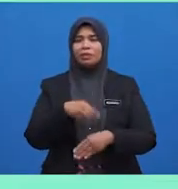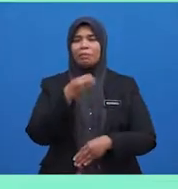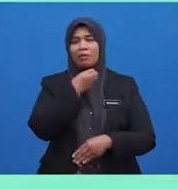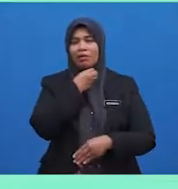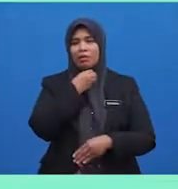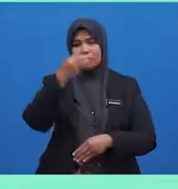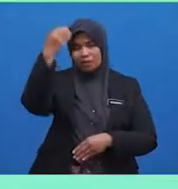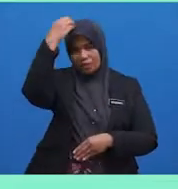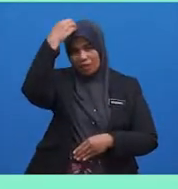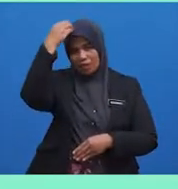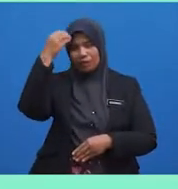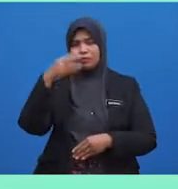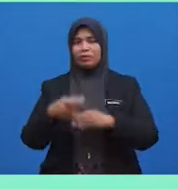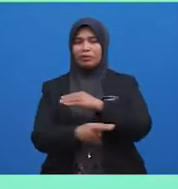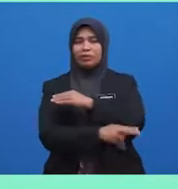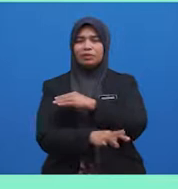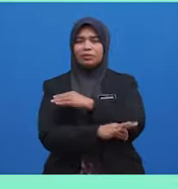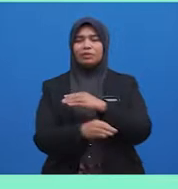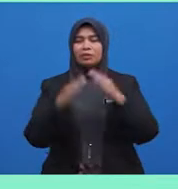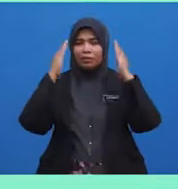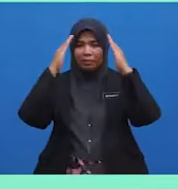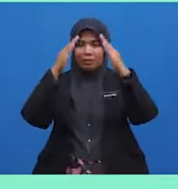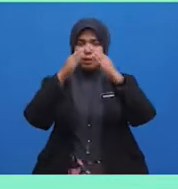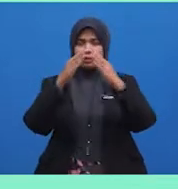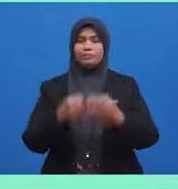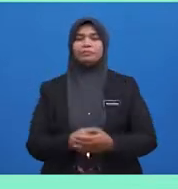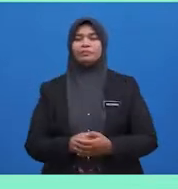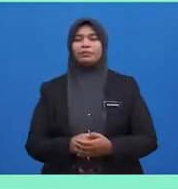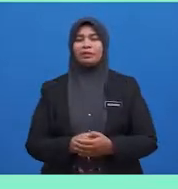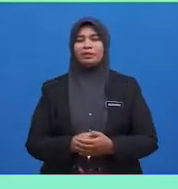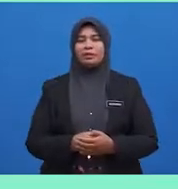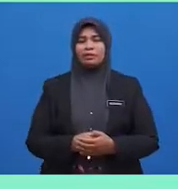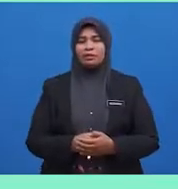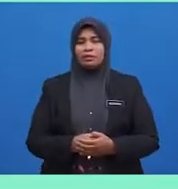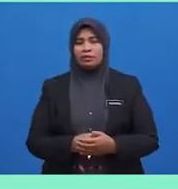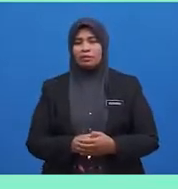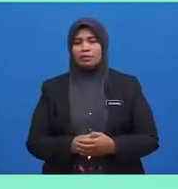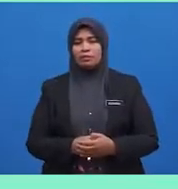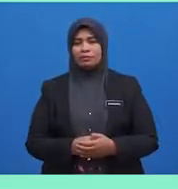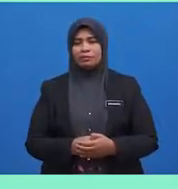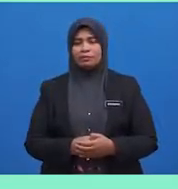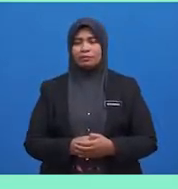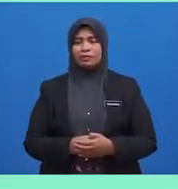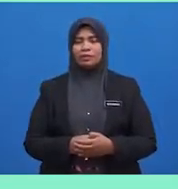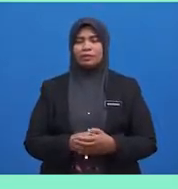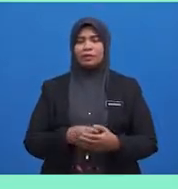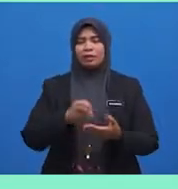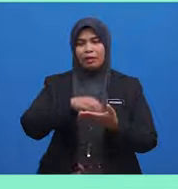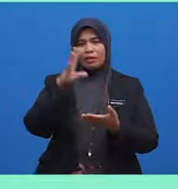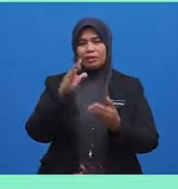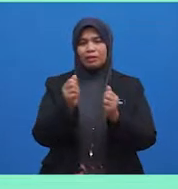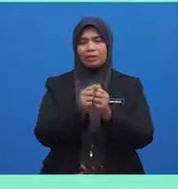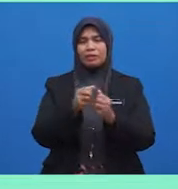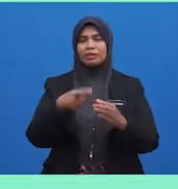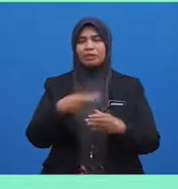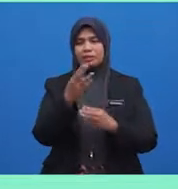Negeri Sembilan dan Pahang. Negeri Perak, Selangor, Negeri Sembilan dan Pahang kaya dengan hasil